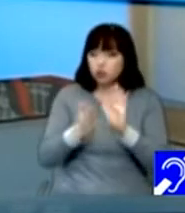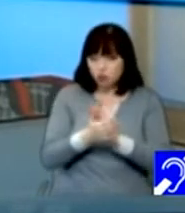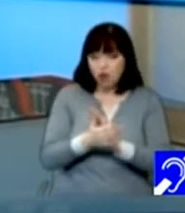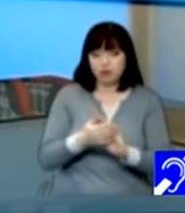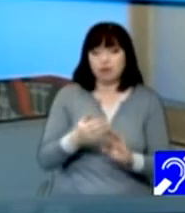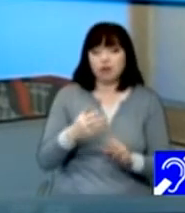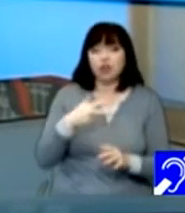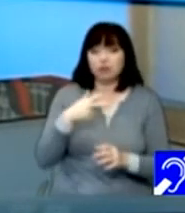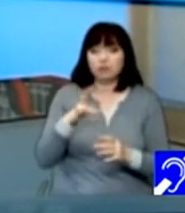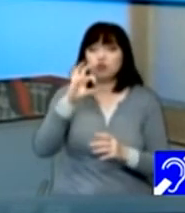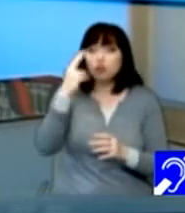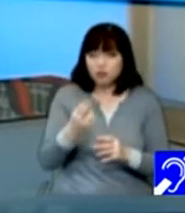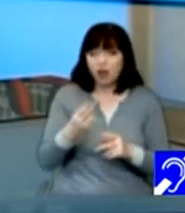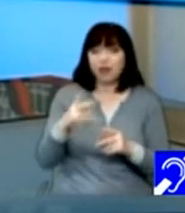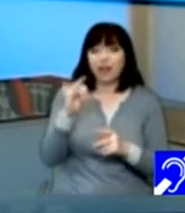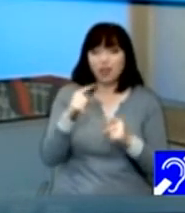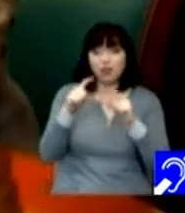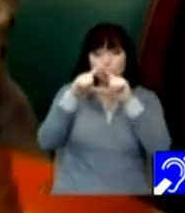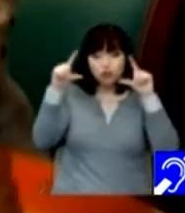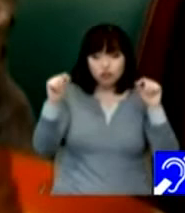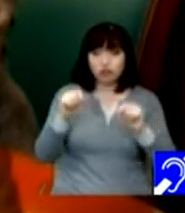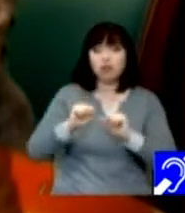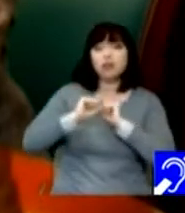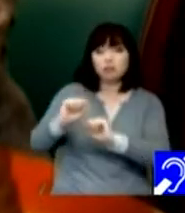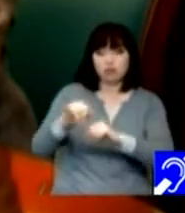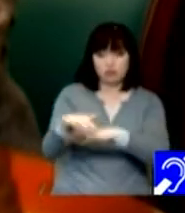și instituția Avocatului Poporului.